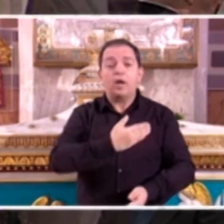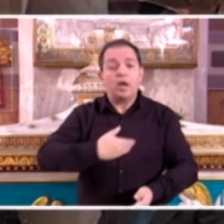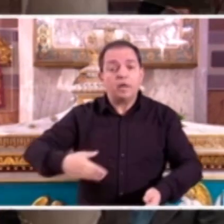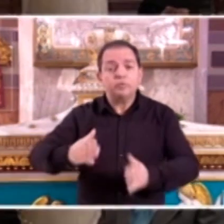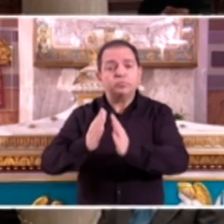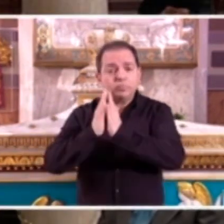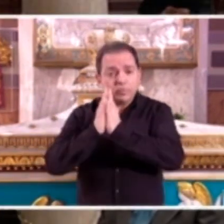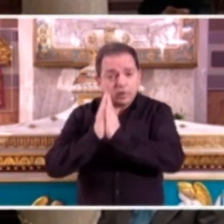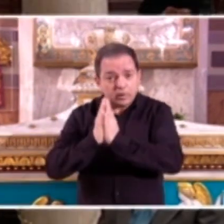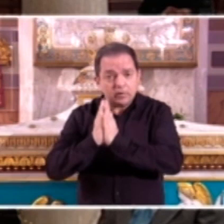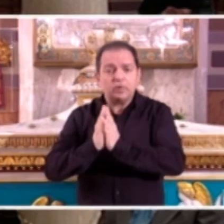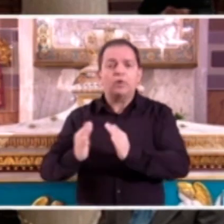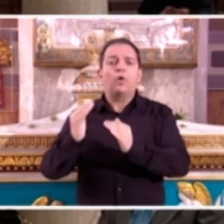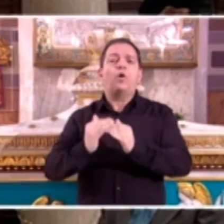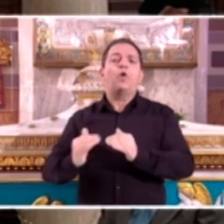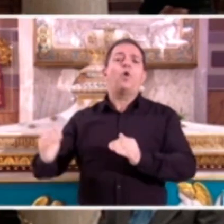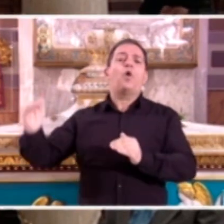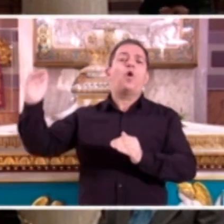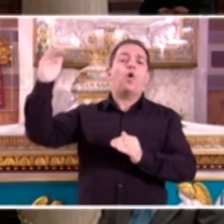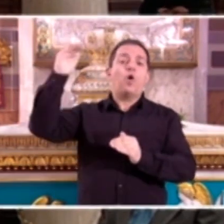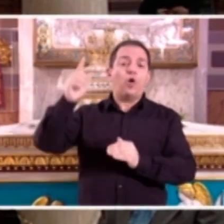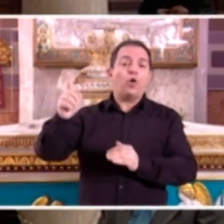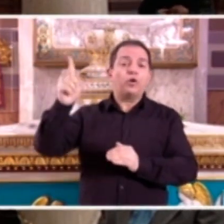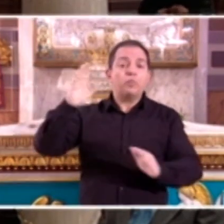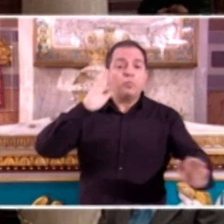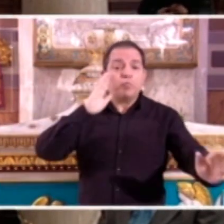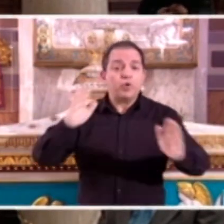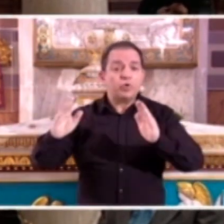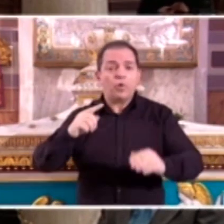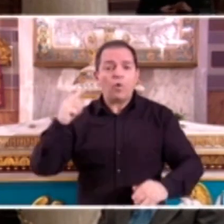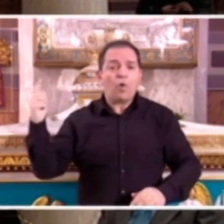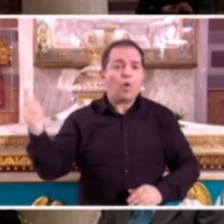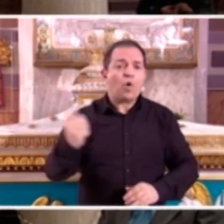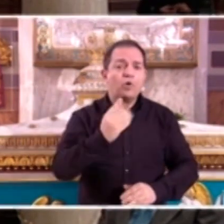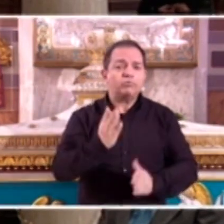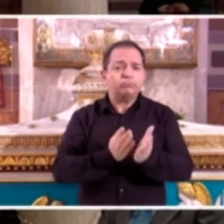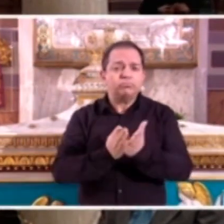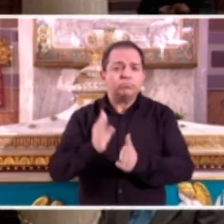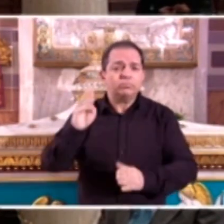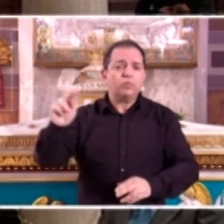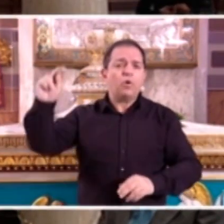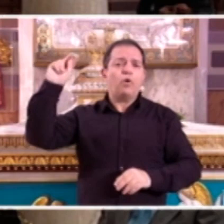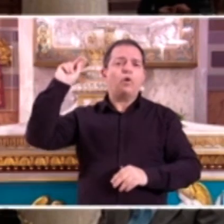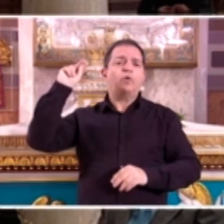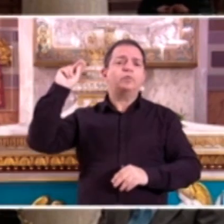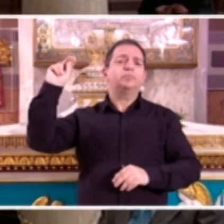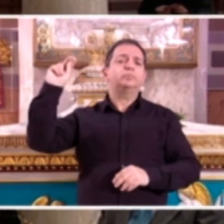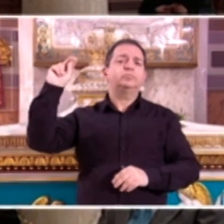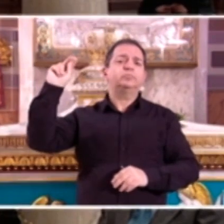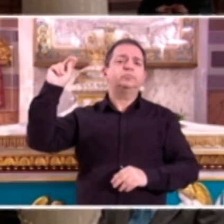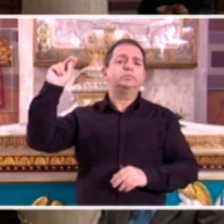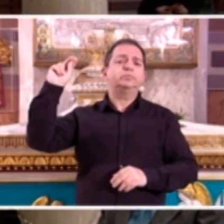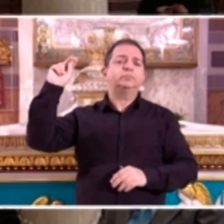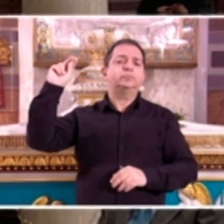ελέησον. Υπέρ των ευσεβών και ορθόδοξων χριστιανών, Κυρίου